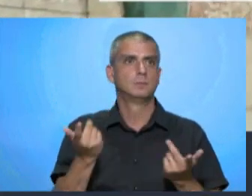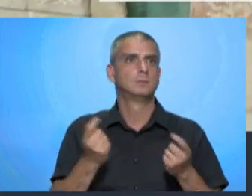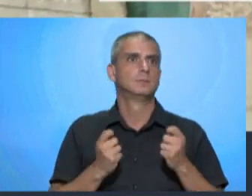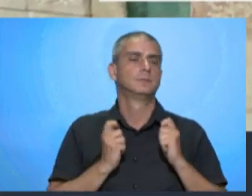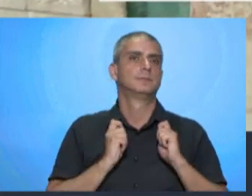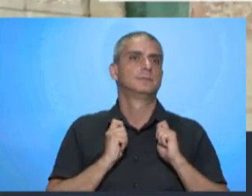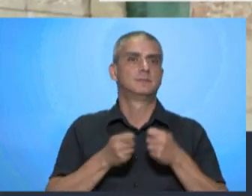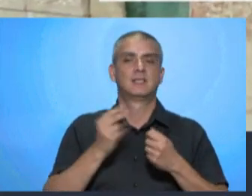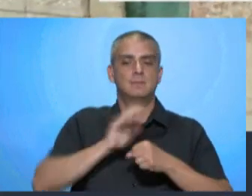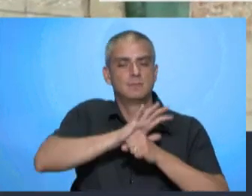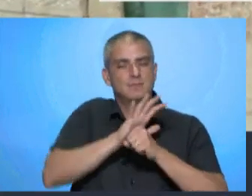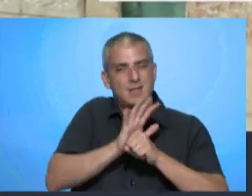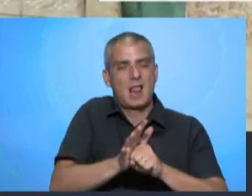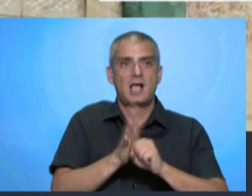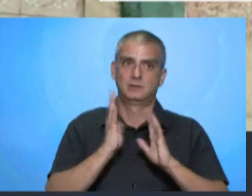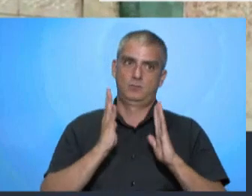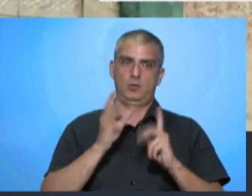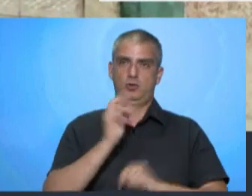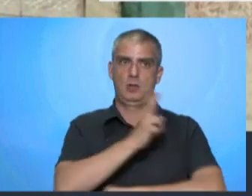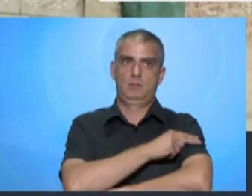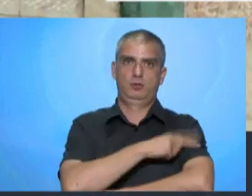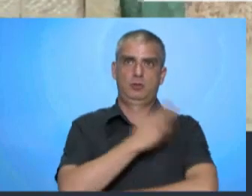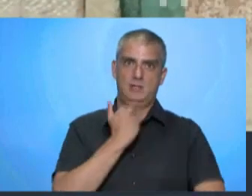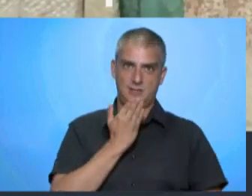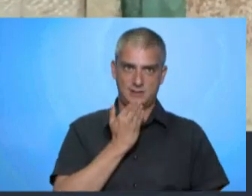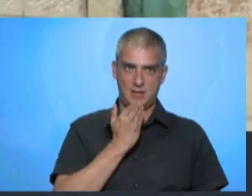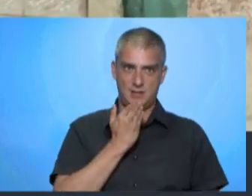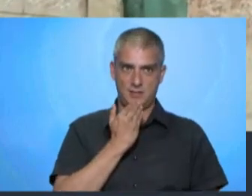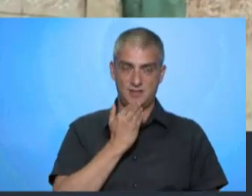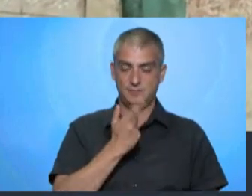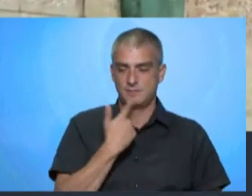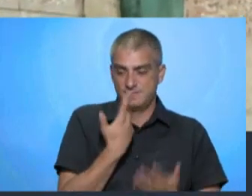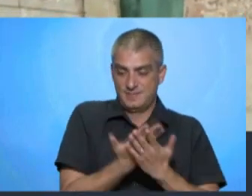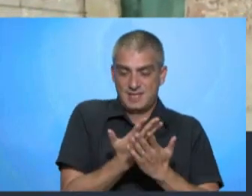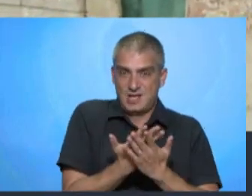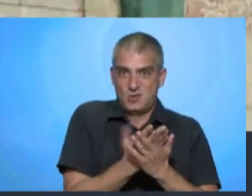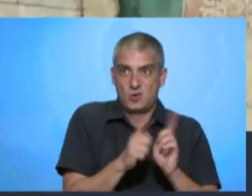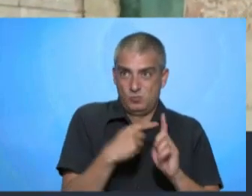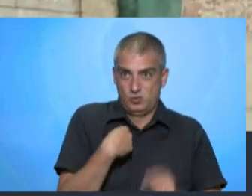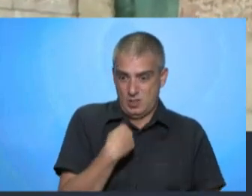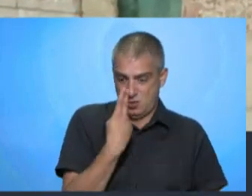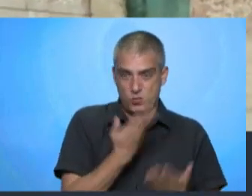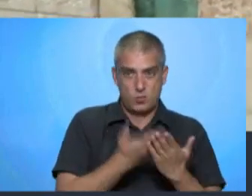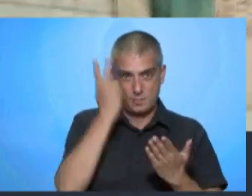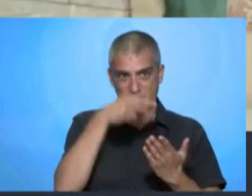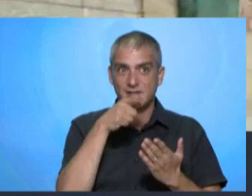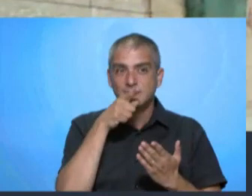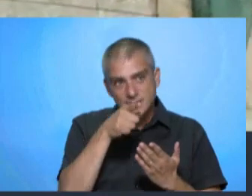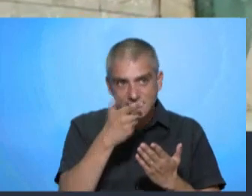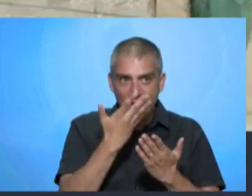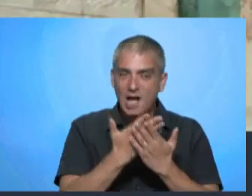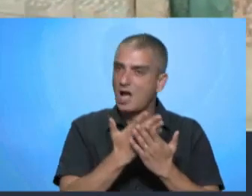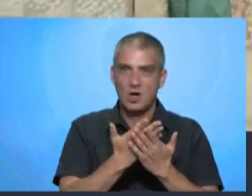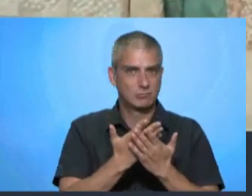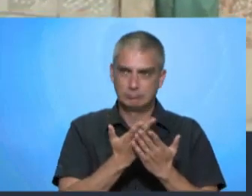עם לחץ מסיבי מאוד של משטרת ישראל. הראיות, כפי שאנחנו מבינים, מדובר בראיות